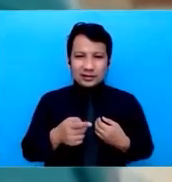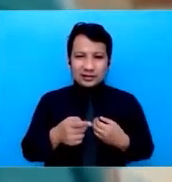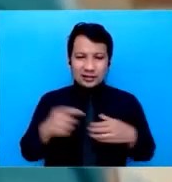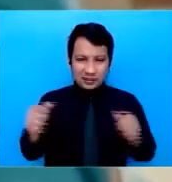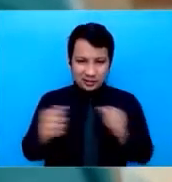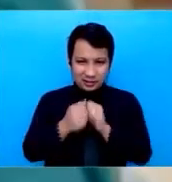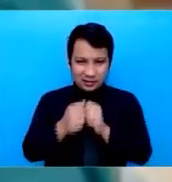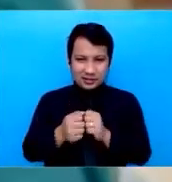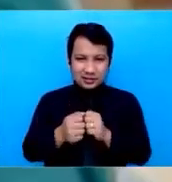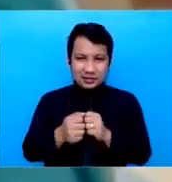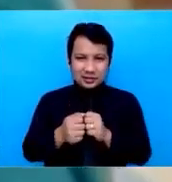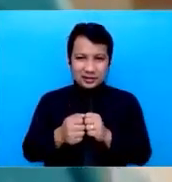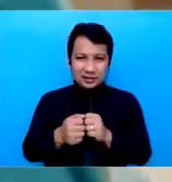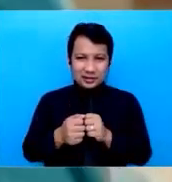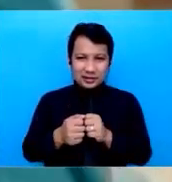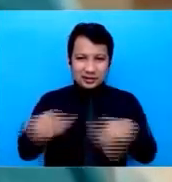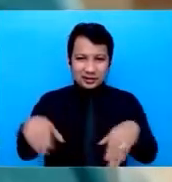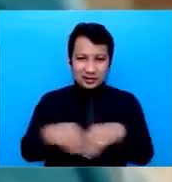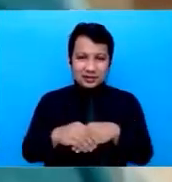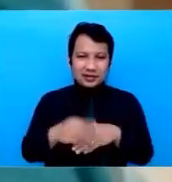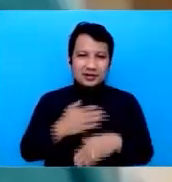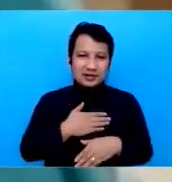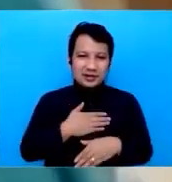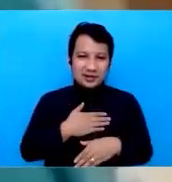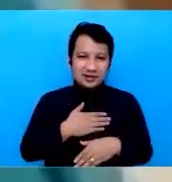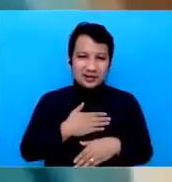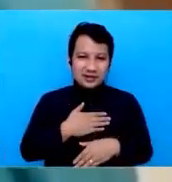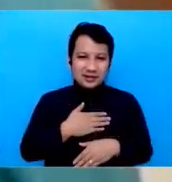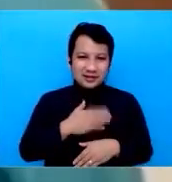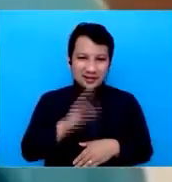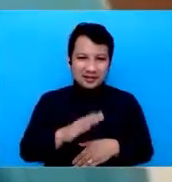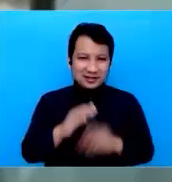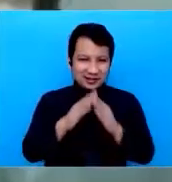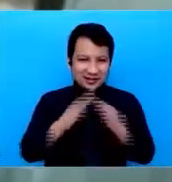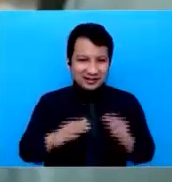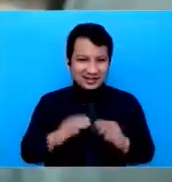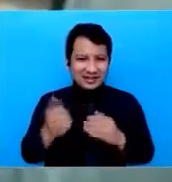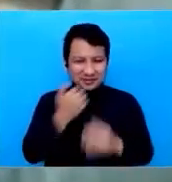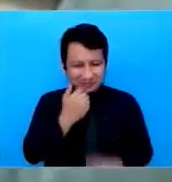bahay, aking bahay, na may bahay.